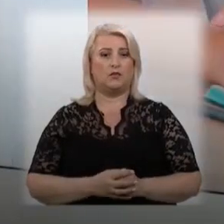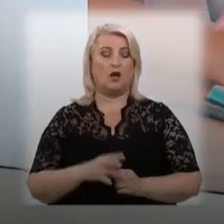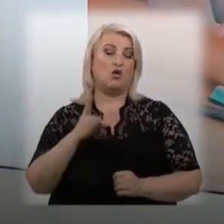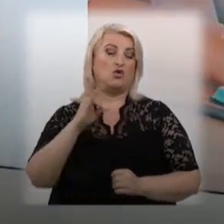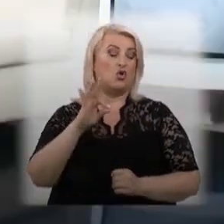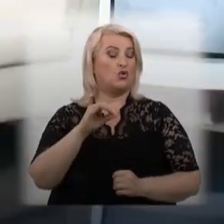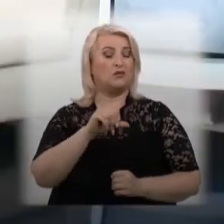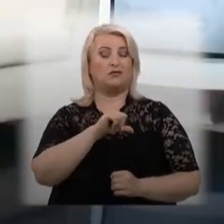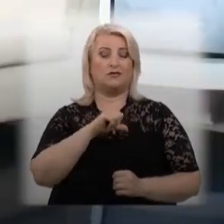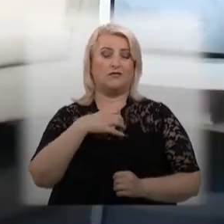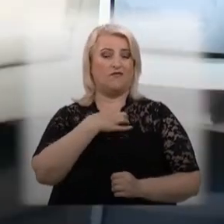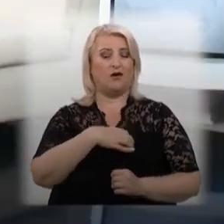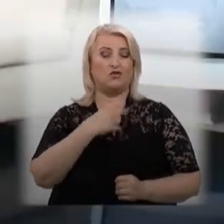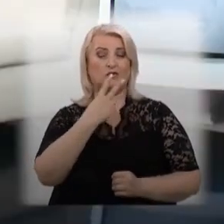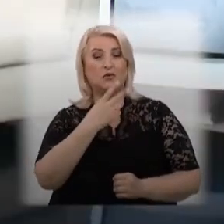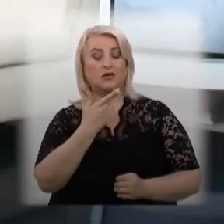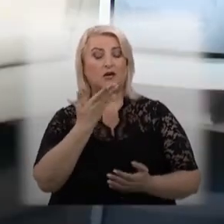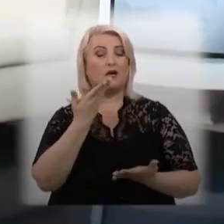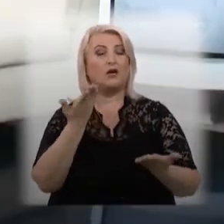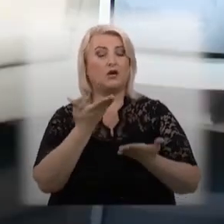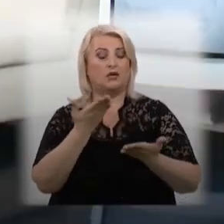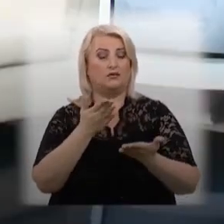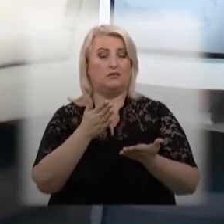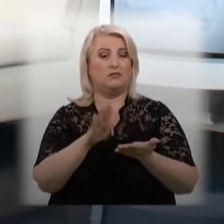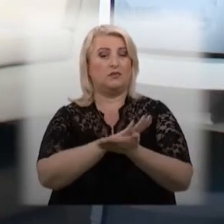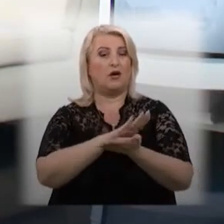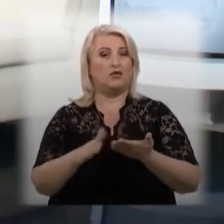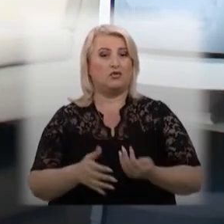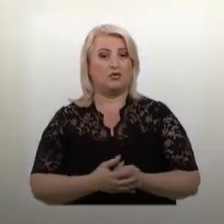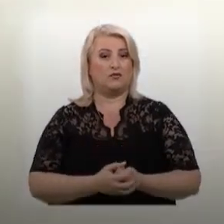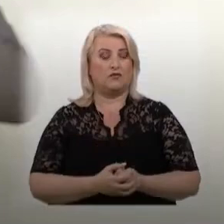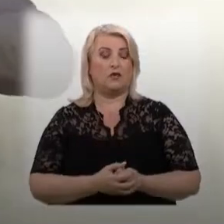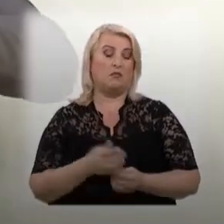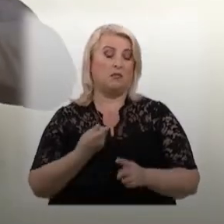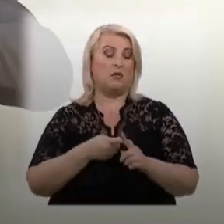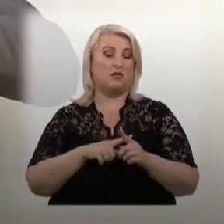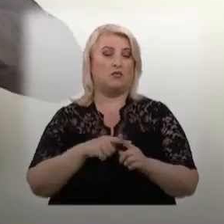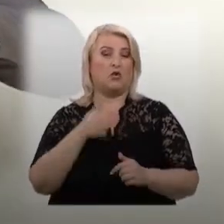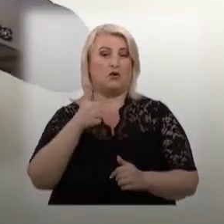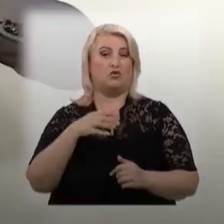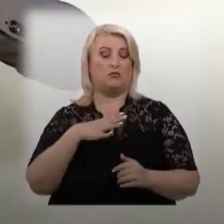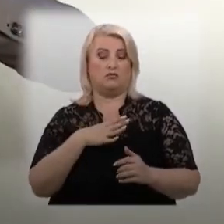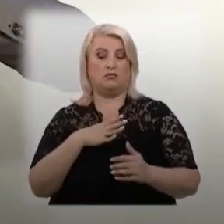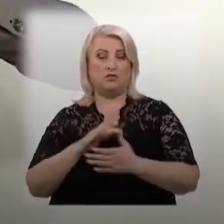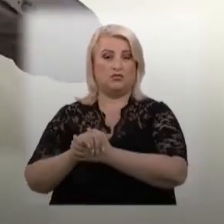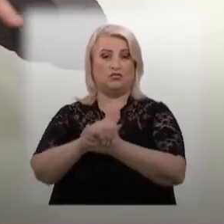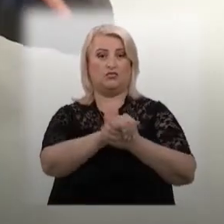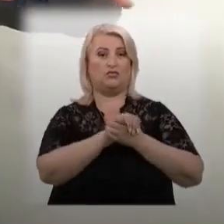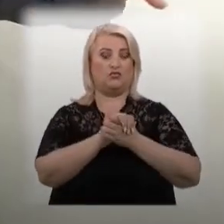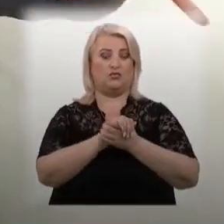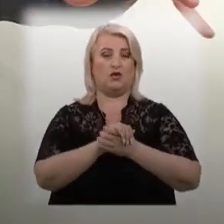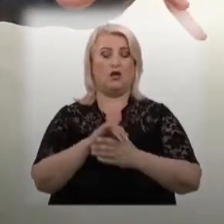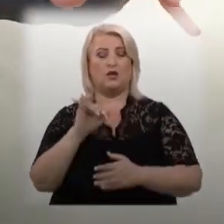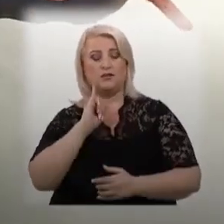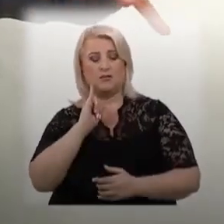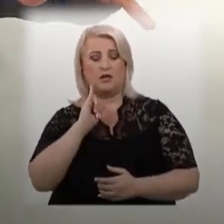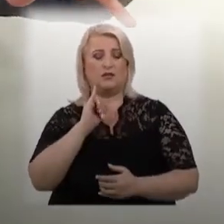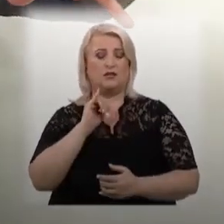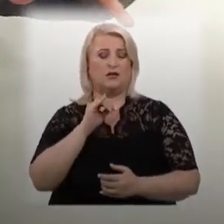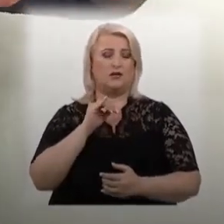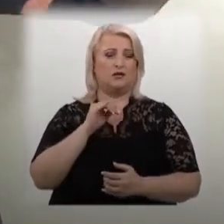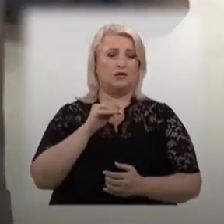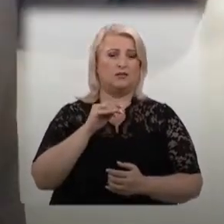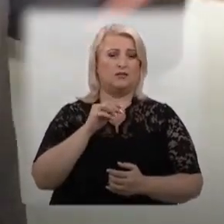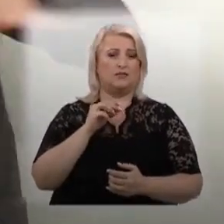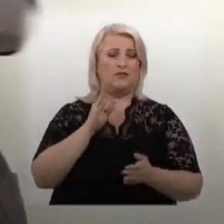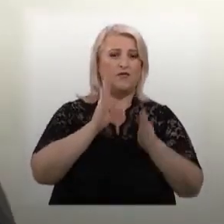Vera dar de Da grupurile altele și își atunci e bine să fie tandemul eu cu Facebook Instagram cu influențe cu cu televiziunea cu